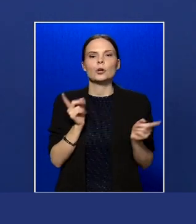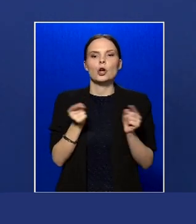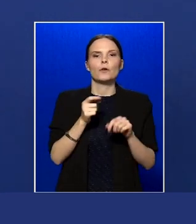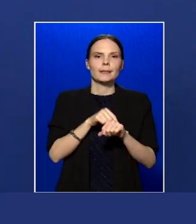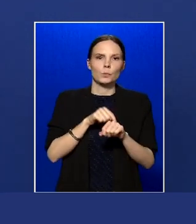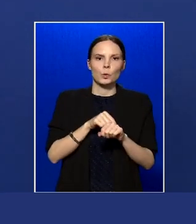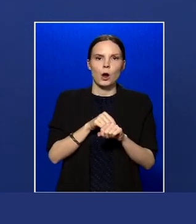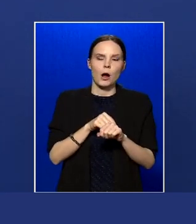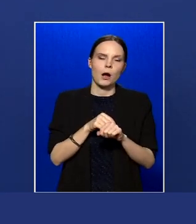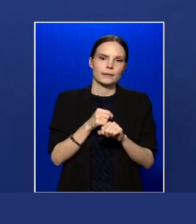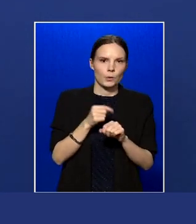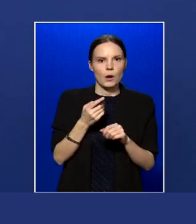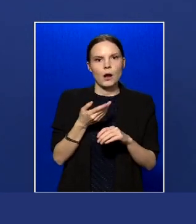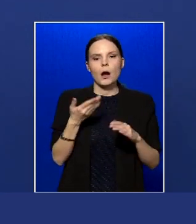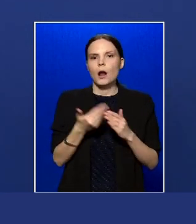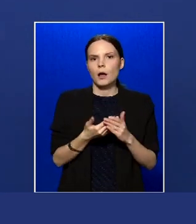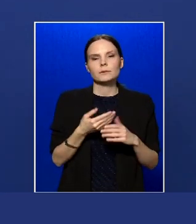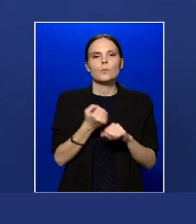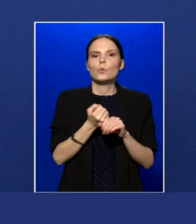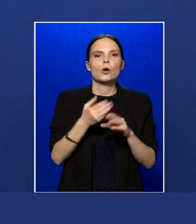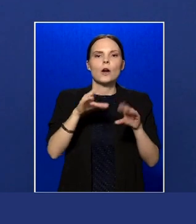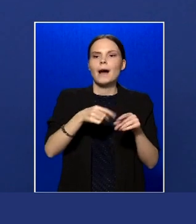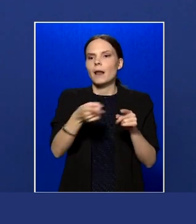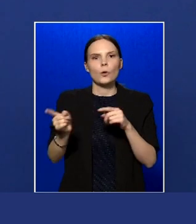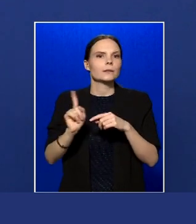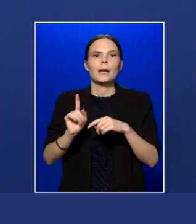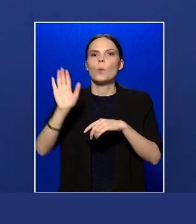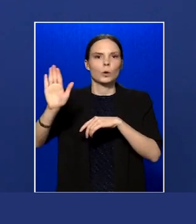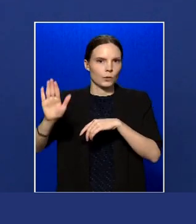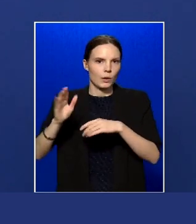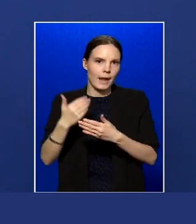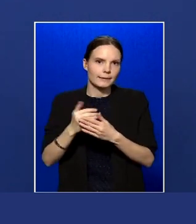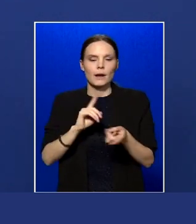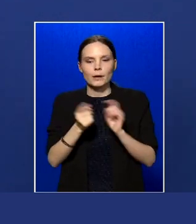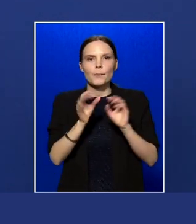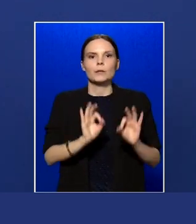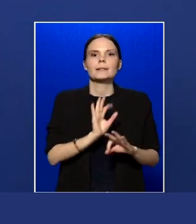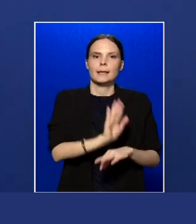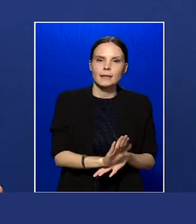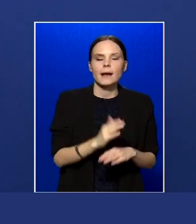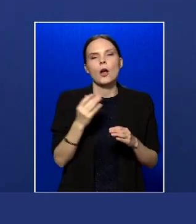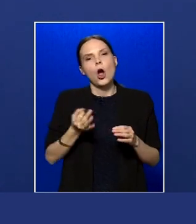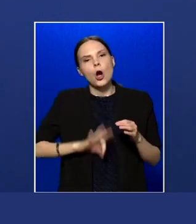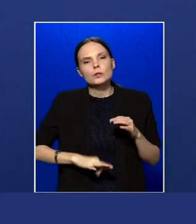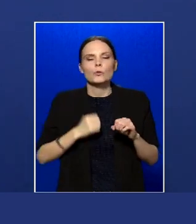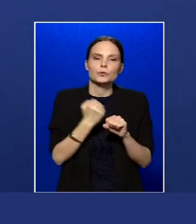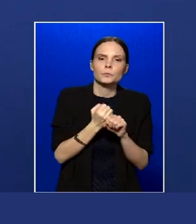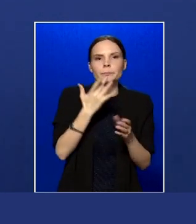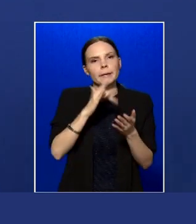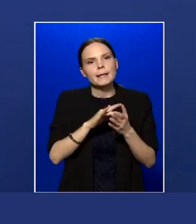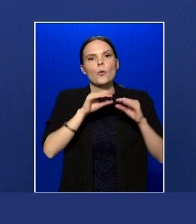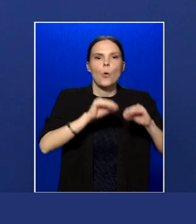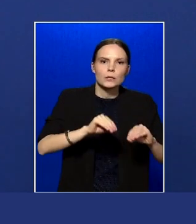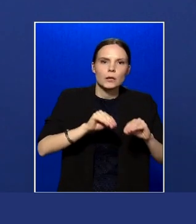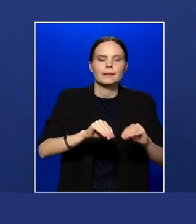a munkavállalók, akik kapják a jövedelmüket, nem otthon lennének, hanem olyan hasznos a cég számára fontos tevékenységet végeznének, legyen az oktatás, legyen